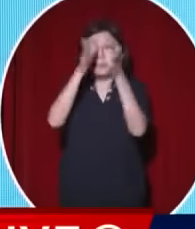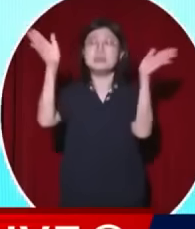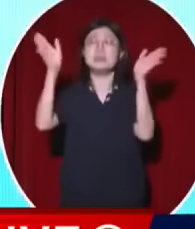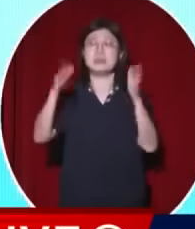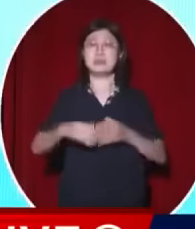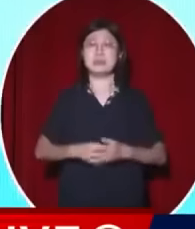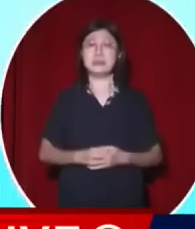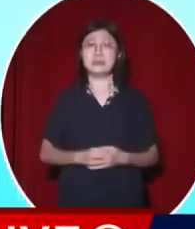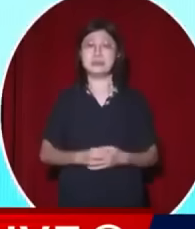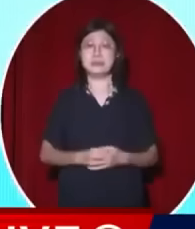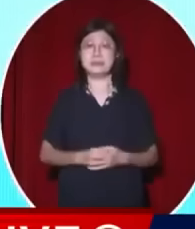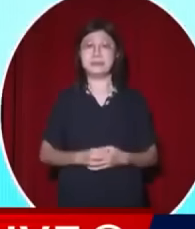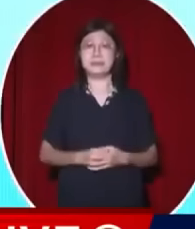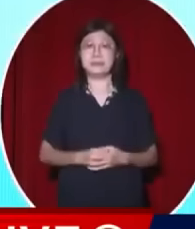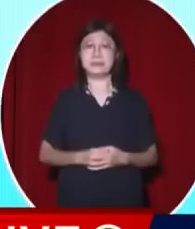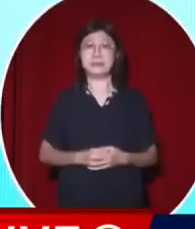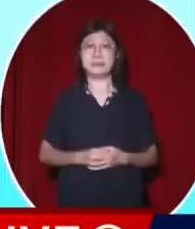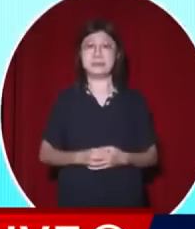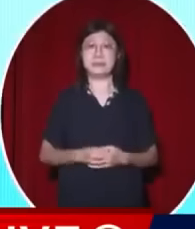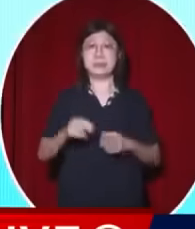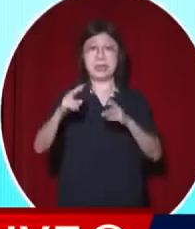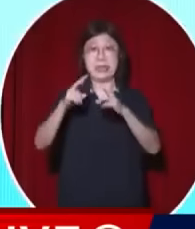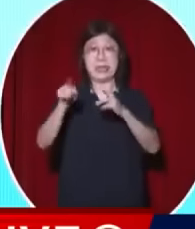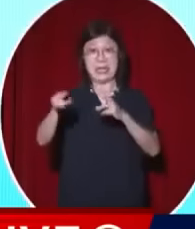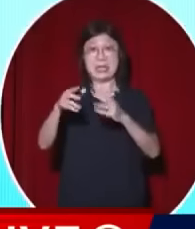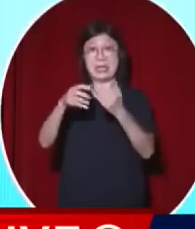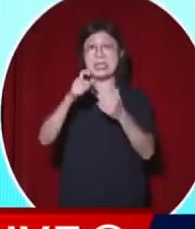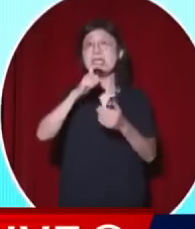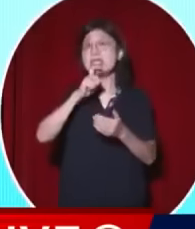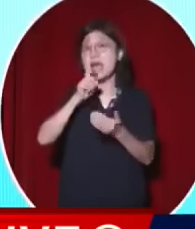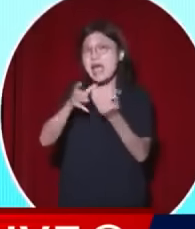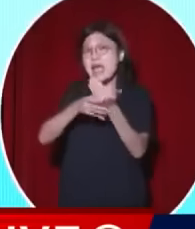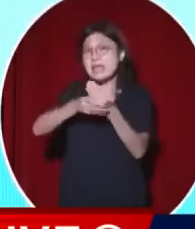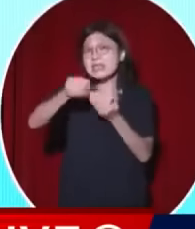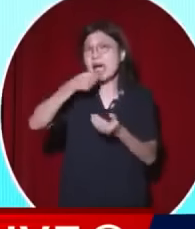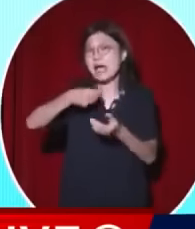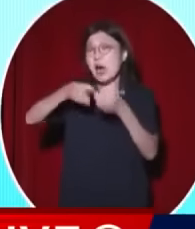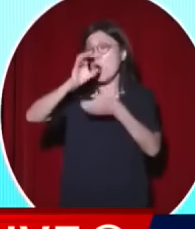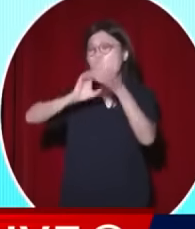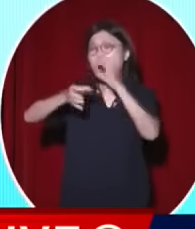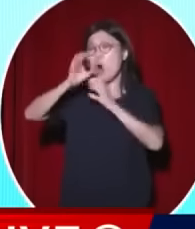看来你奶茶要多喝好几杯。